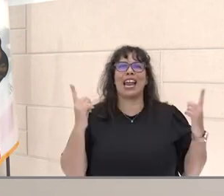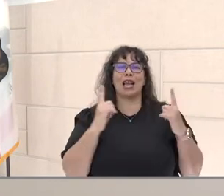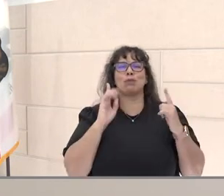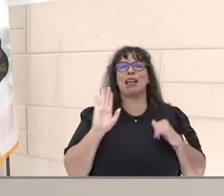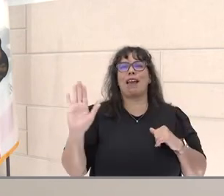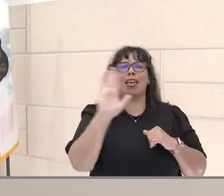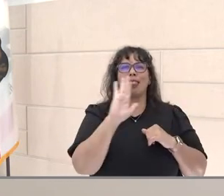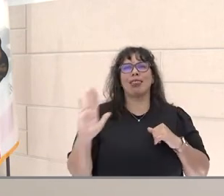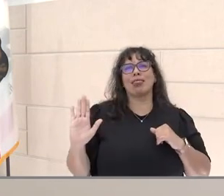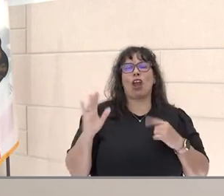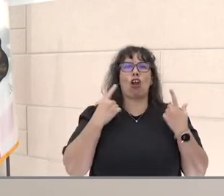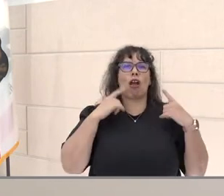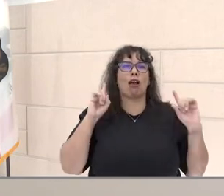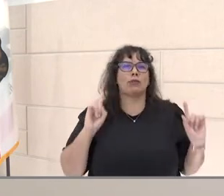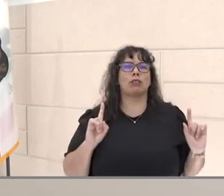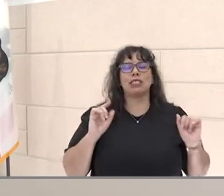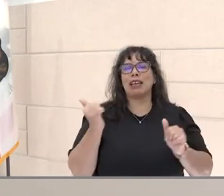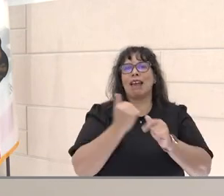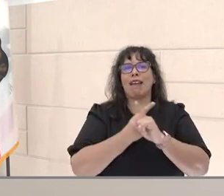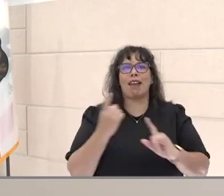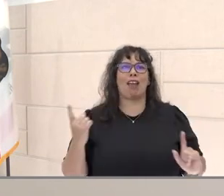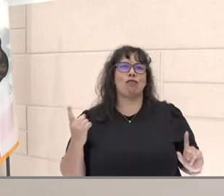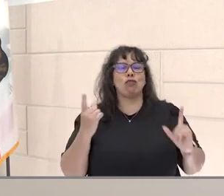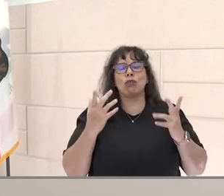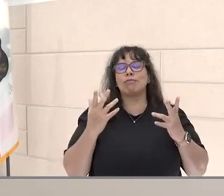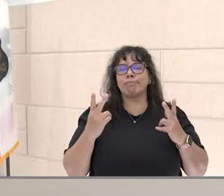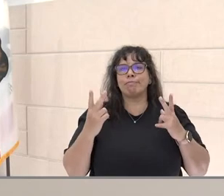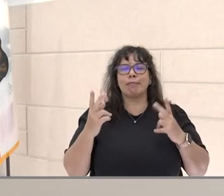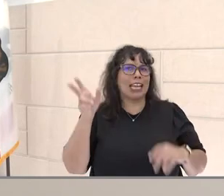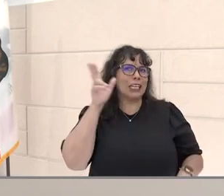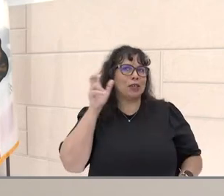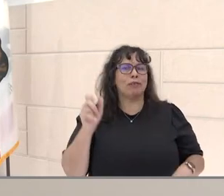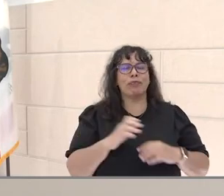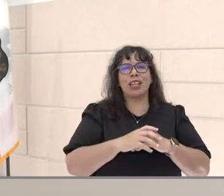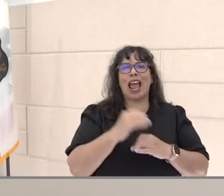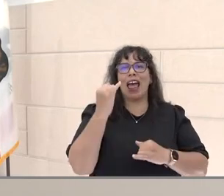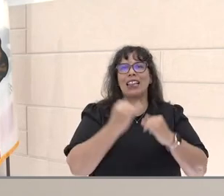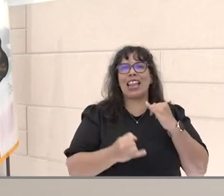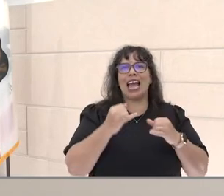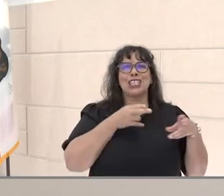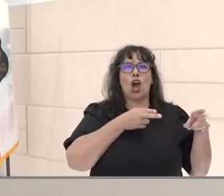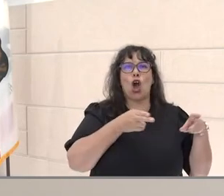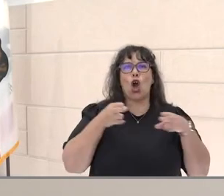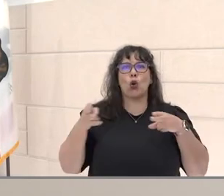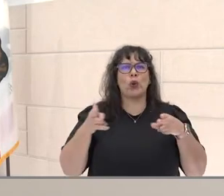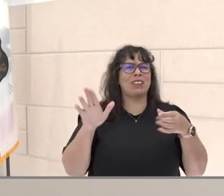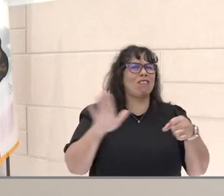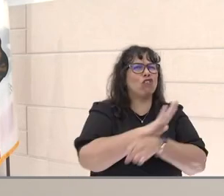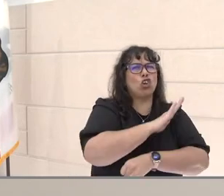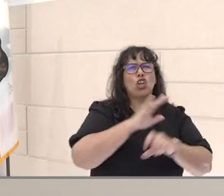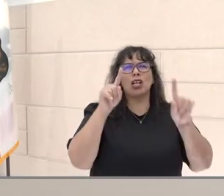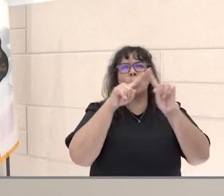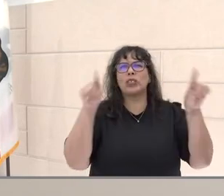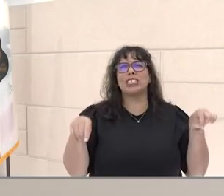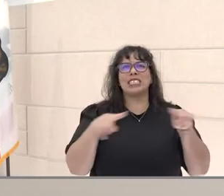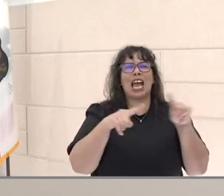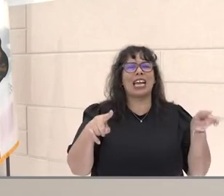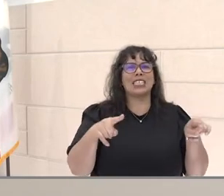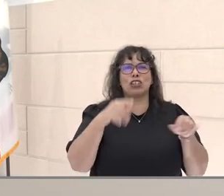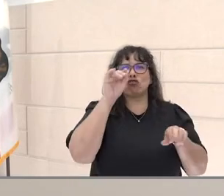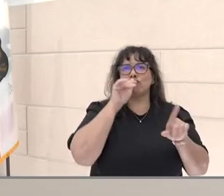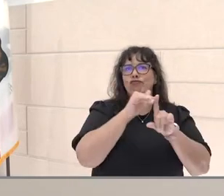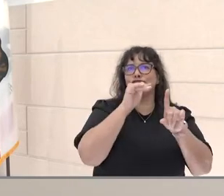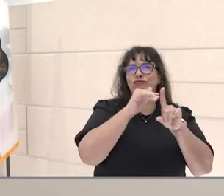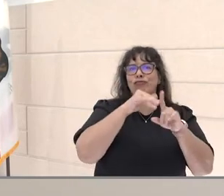ยืงเมียนการประกาศพองได้ถัดตาสถานะที่ดับปีหนึ่งเตรียมเรียนในมหาวิทยาลัยนาคลาหาย